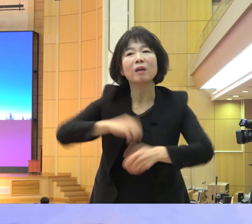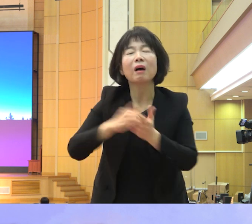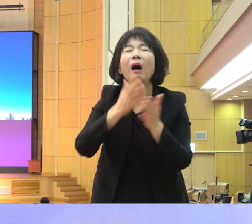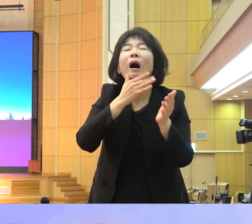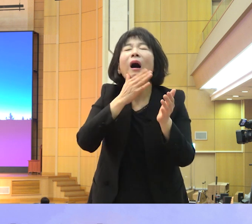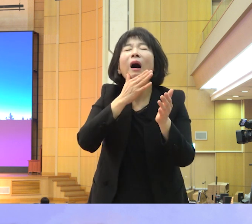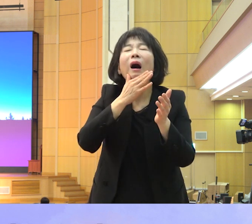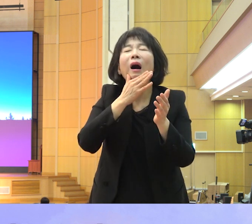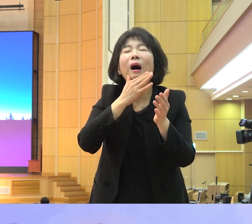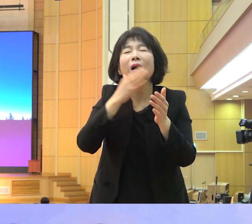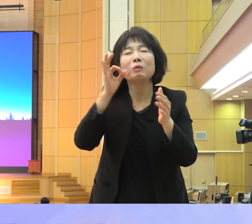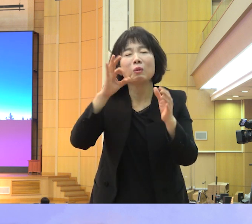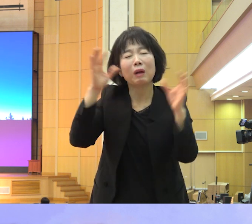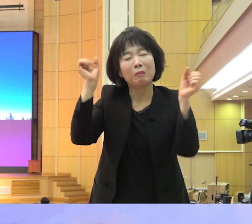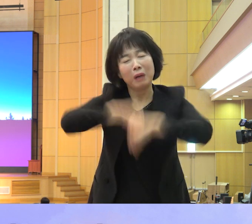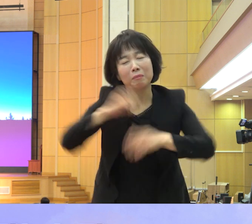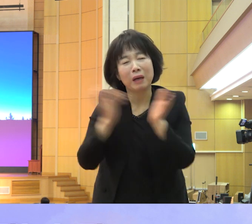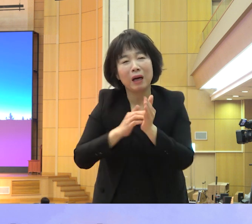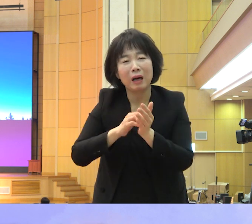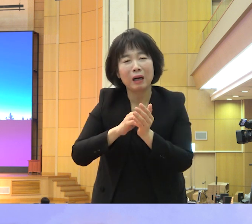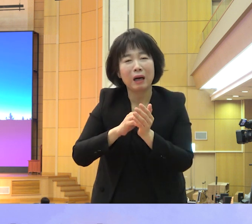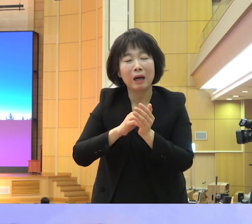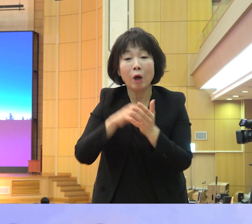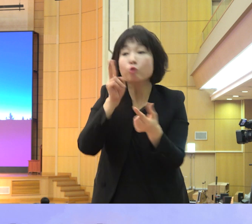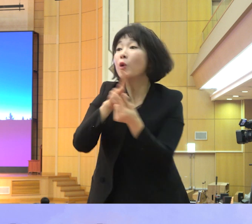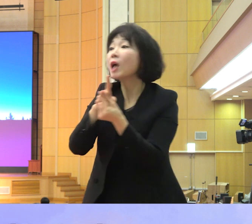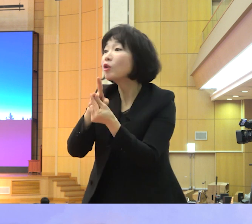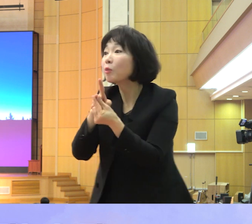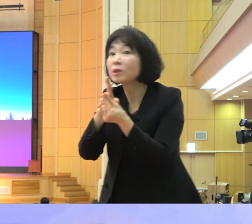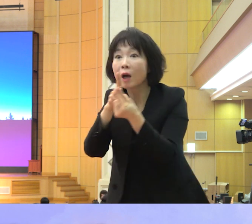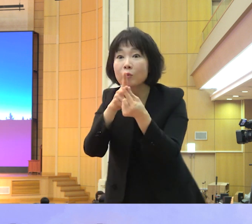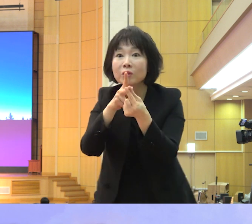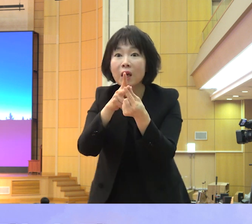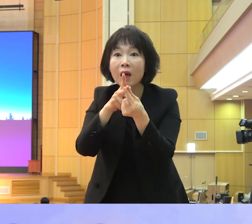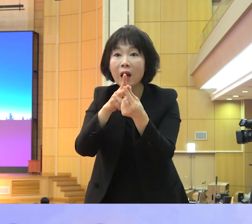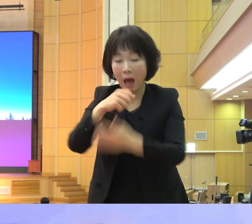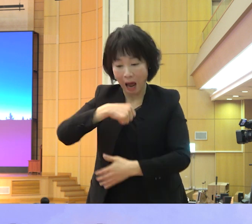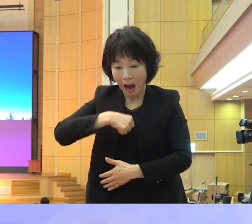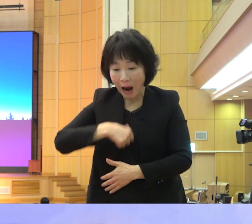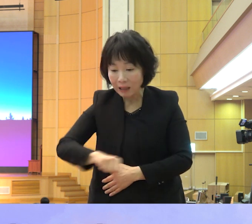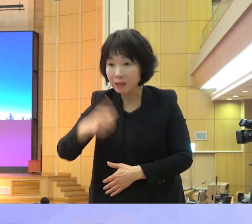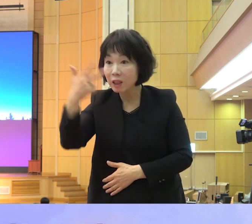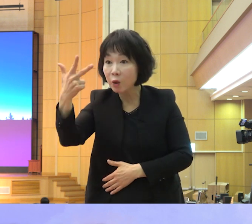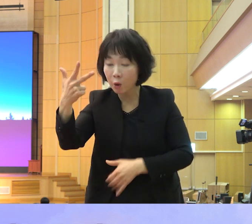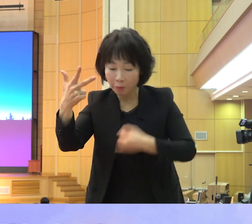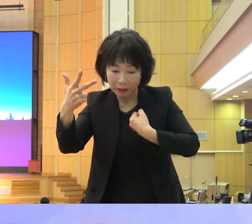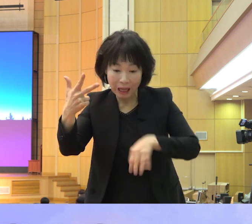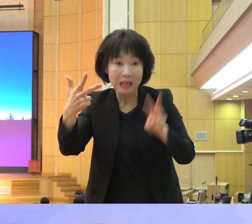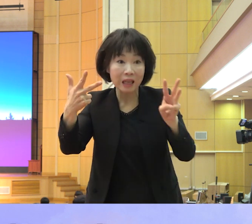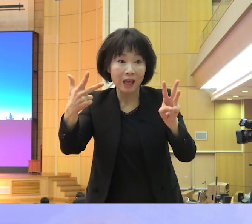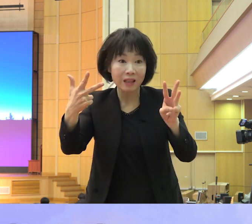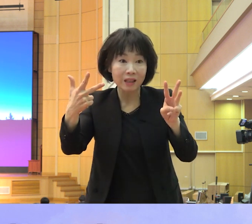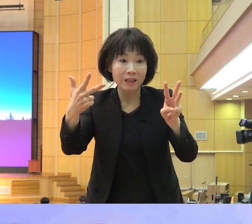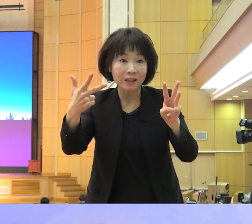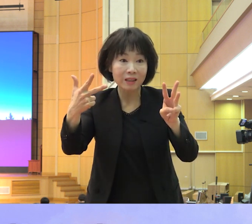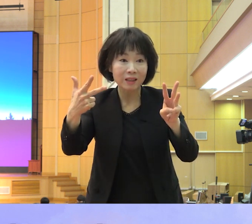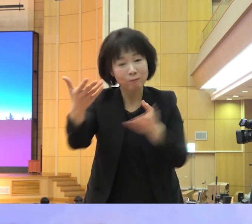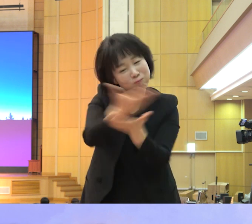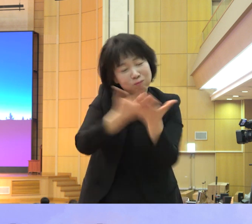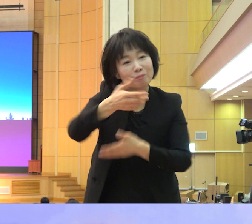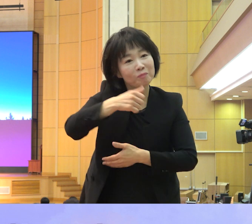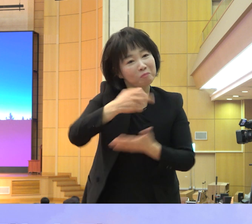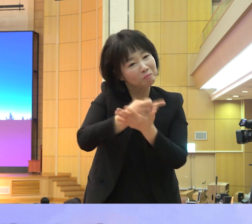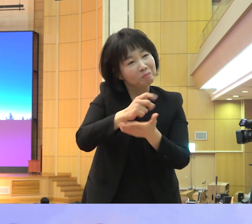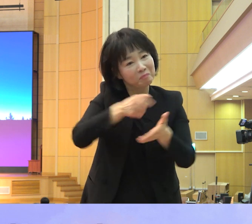망하고 두 번째로는 아들들이 생일잔치하기 위해서 맏아들 집에 모여서